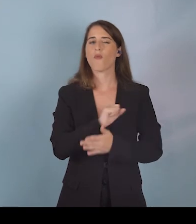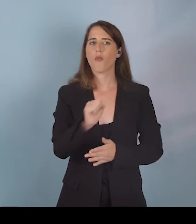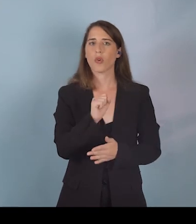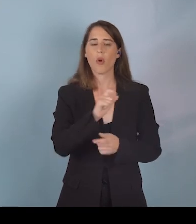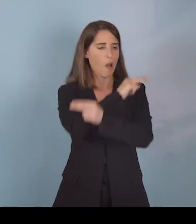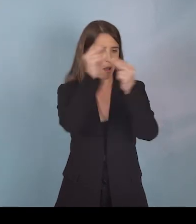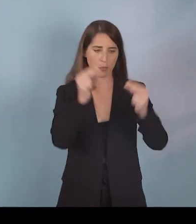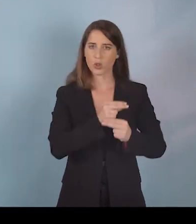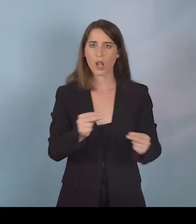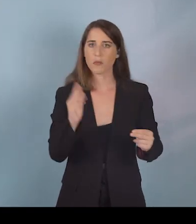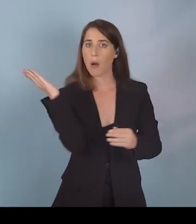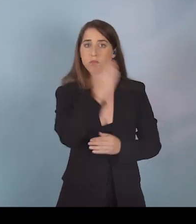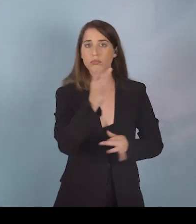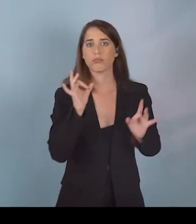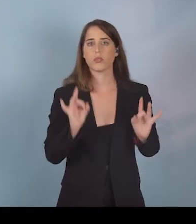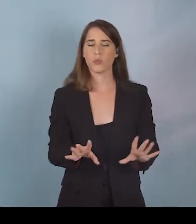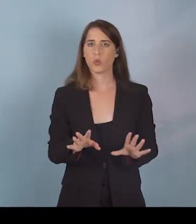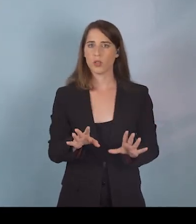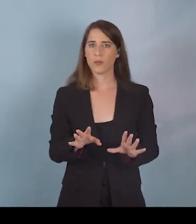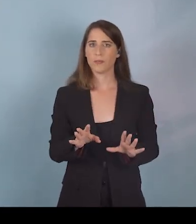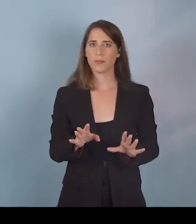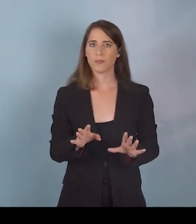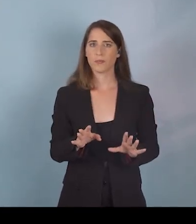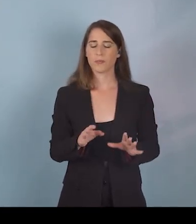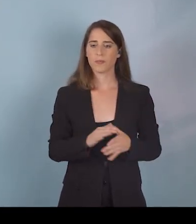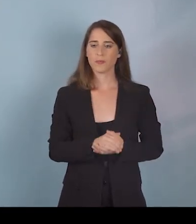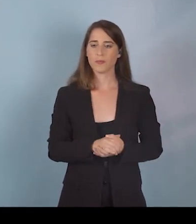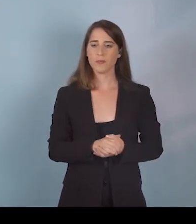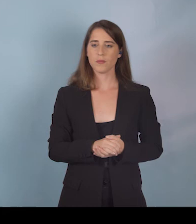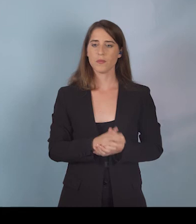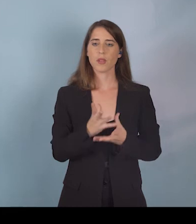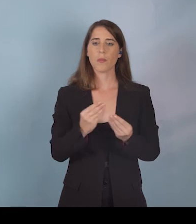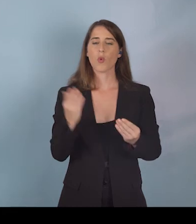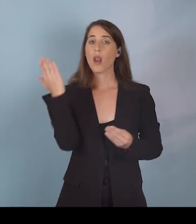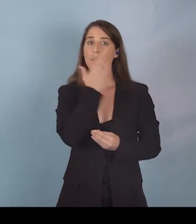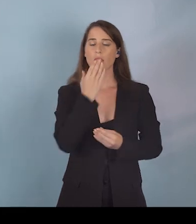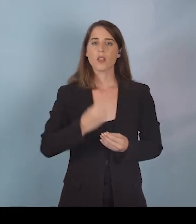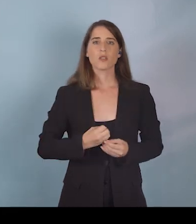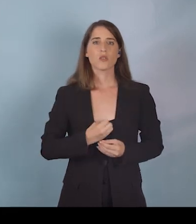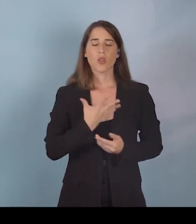καθηγητής που θα κάνει κάποιο ομοφοβικό σχόλιο, δεν θα γίνει τίποτα. Τίποτα απολύτως.